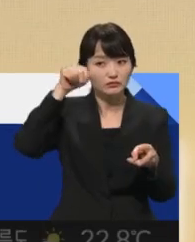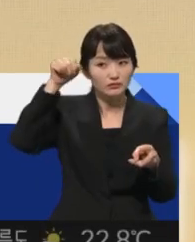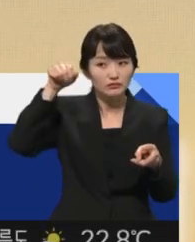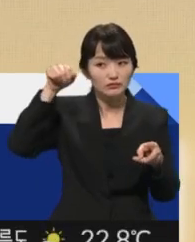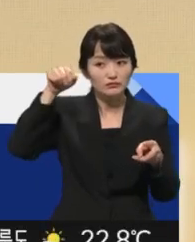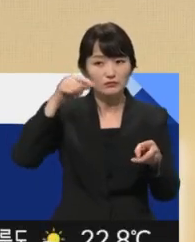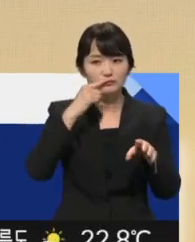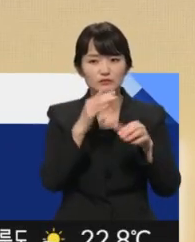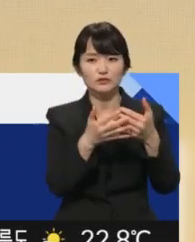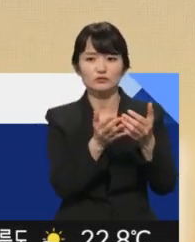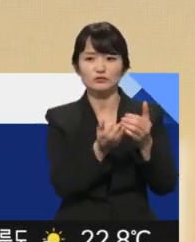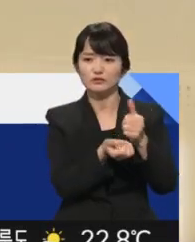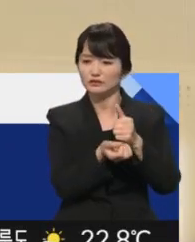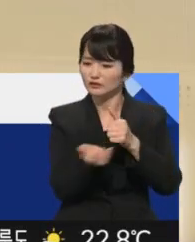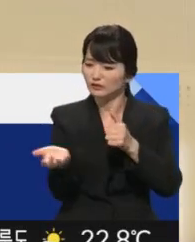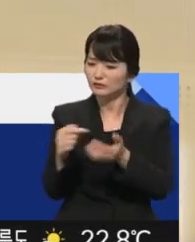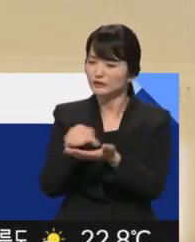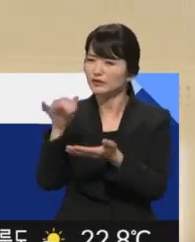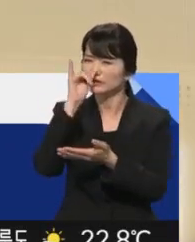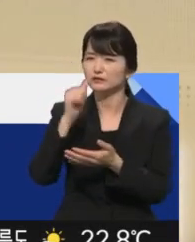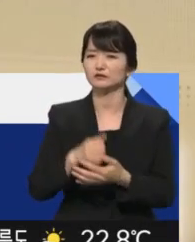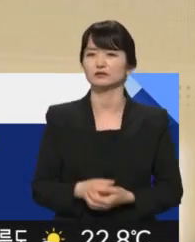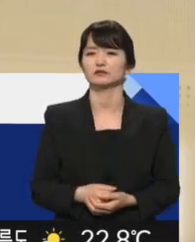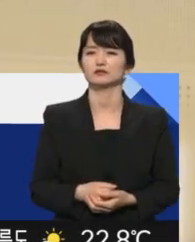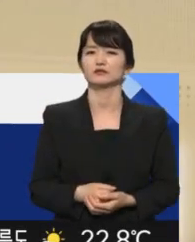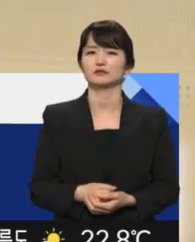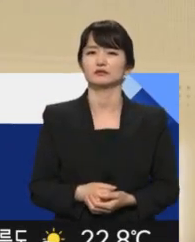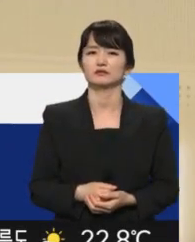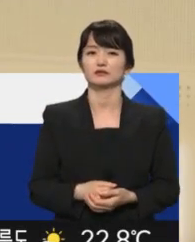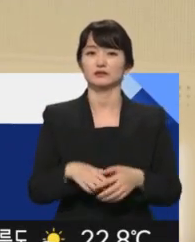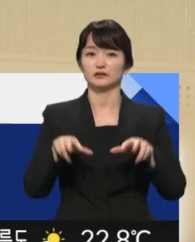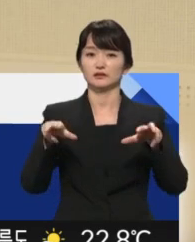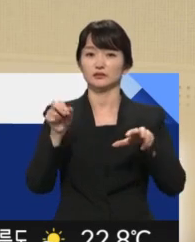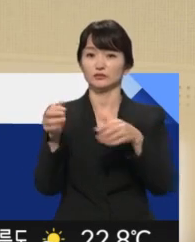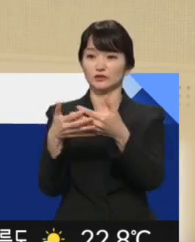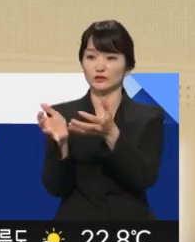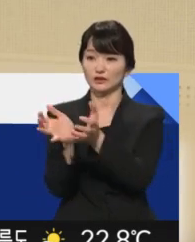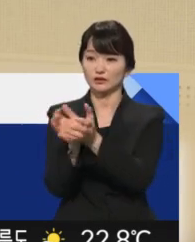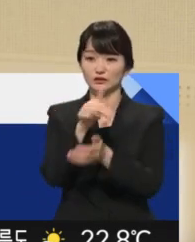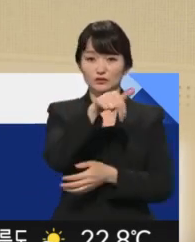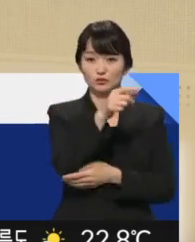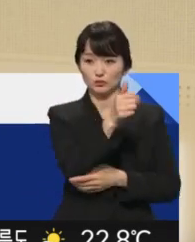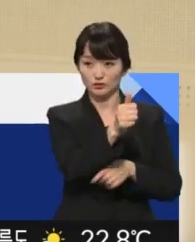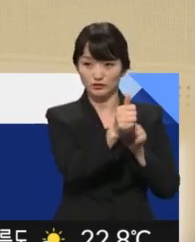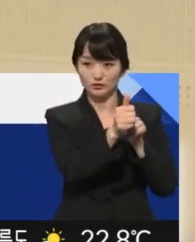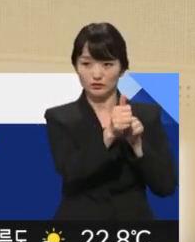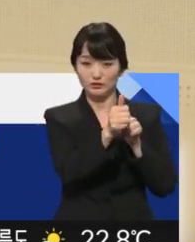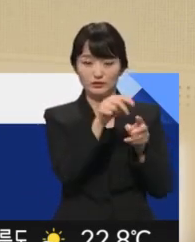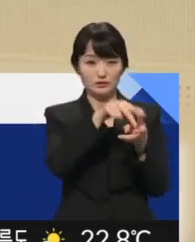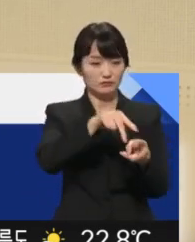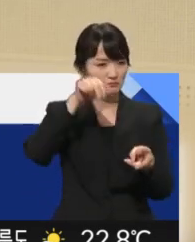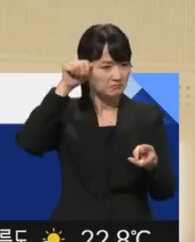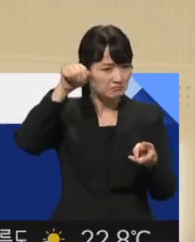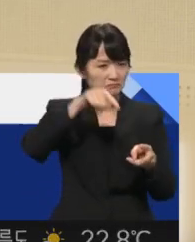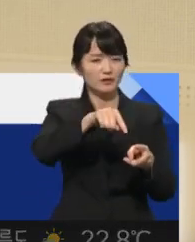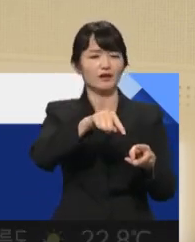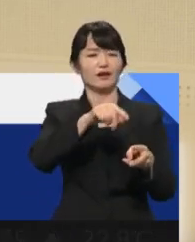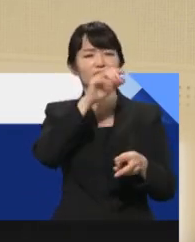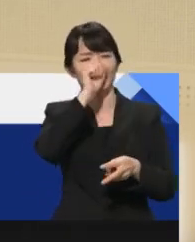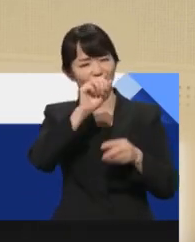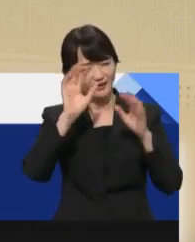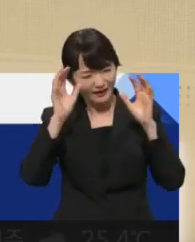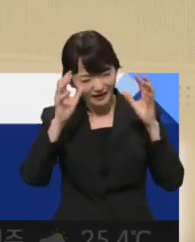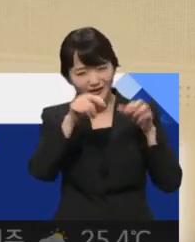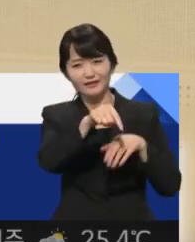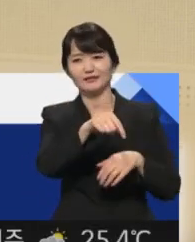받을 수밖에 없을 거다. 저는 뭐 그렇게 생각합니다. 어쨌든 그 지금 여당에서는 조국 전 장관이 출마는 뭐 대단히 환영할 일이다